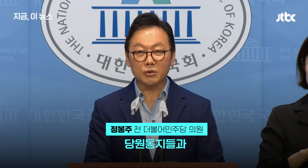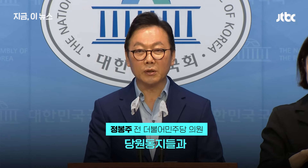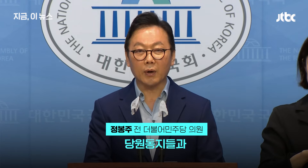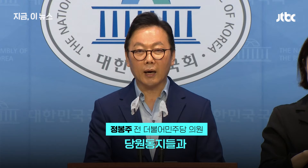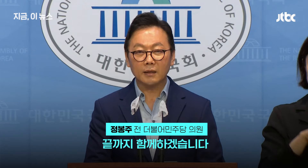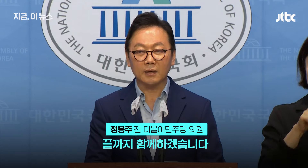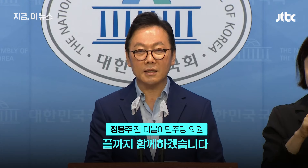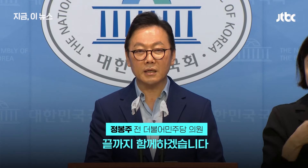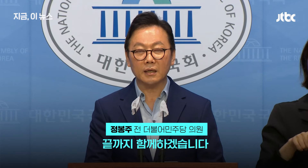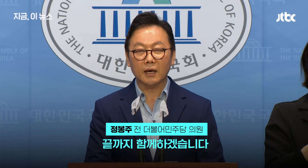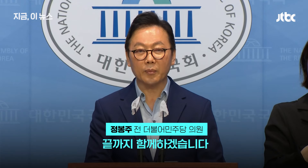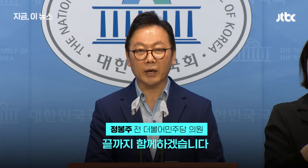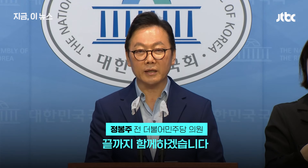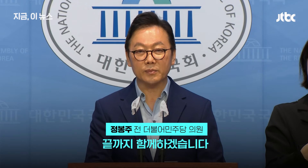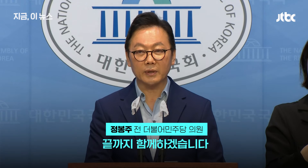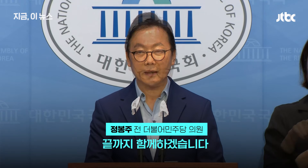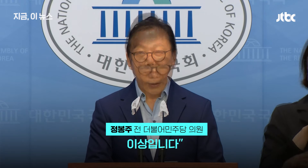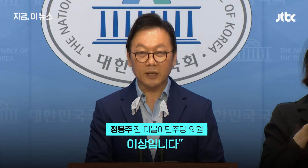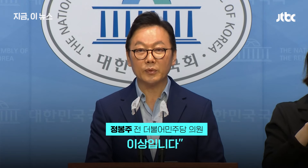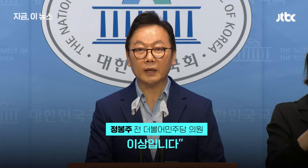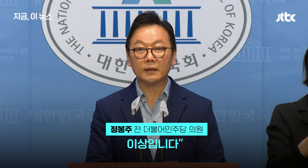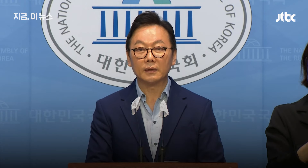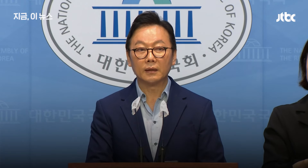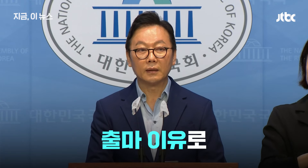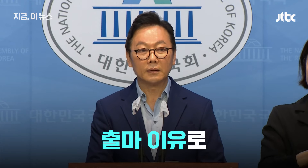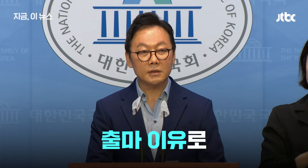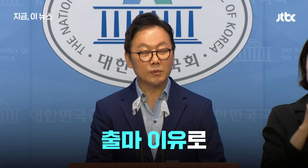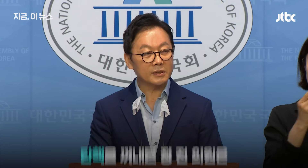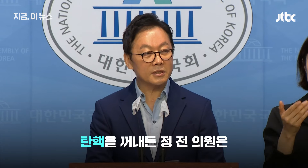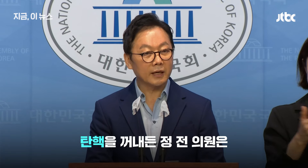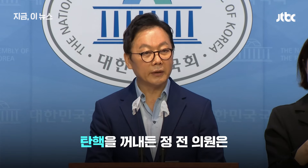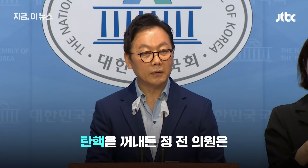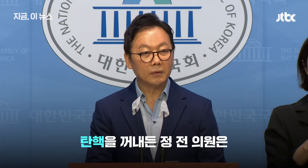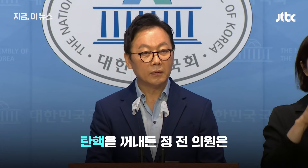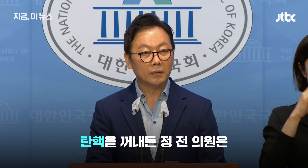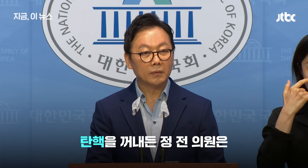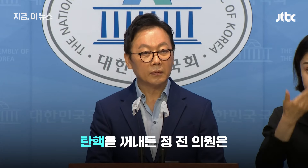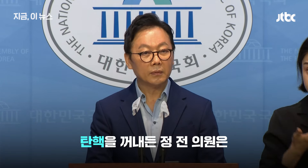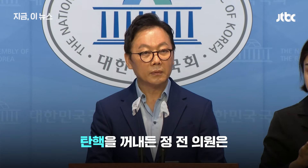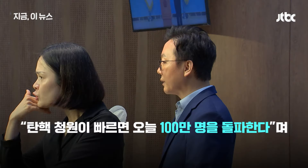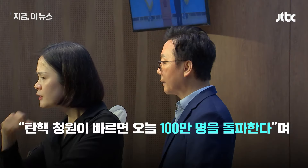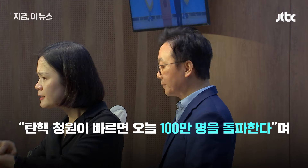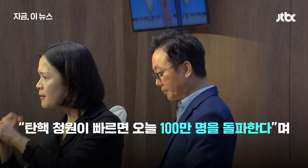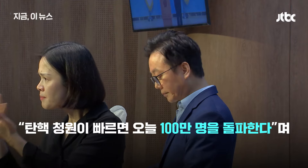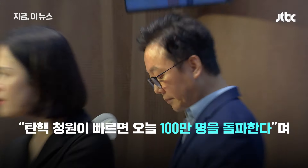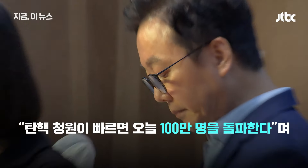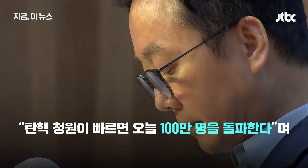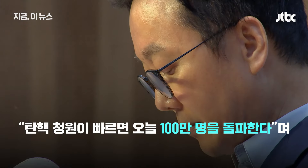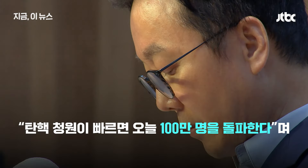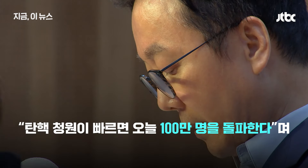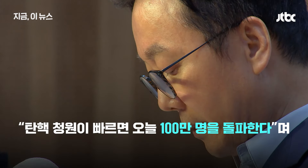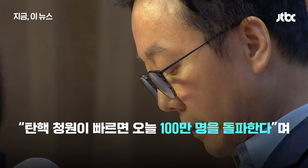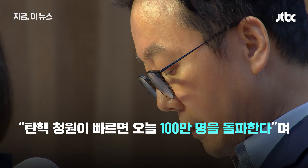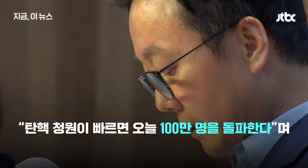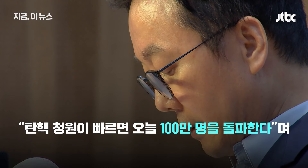당원 동지들과 끝까지 함께하겠습니다. 이상입니다. 출마 이후로 탄핵을 꺼내든 정 전 의원은 탄핵 청원이 빠르면